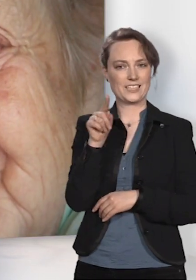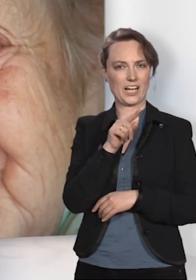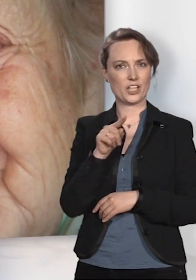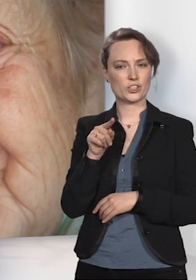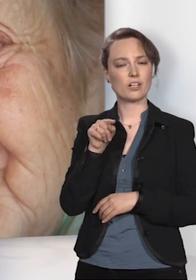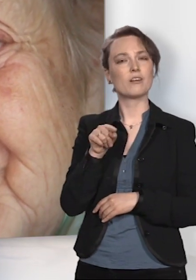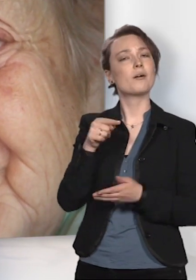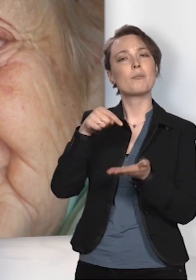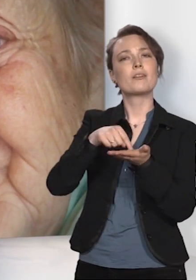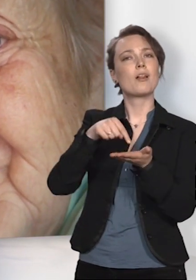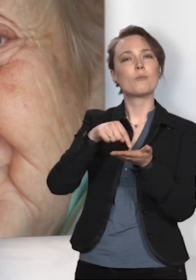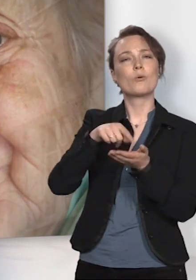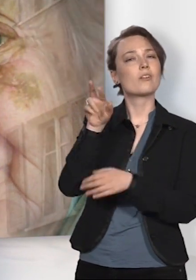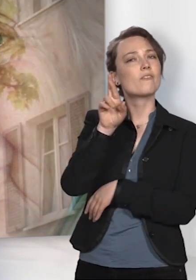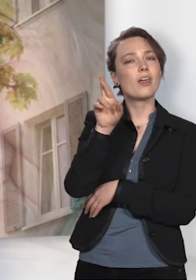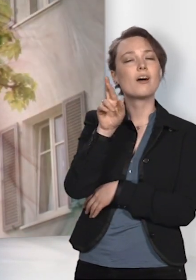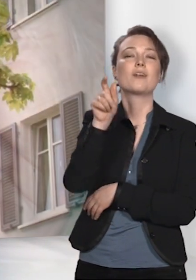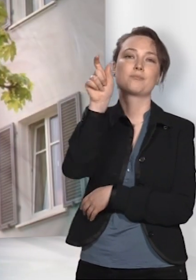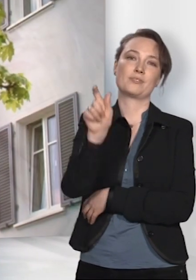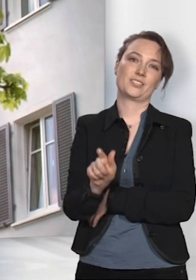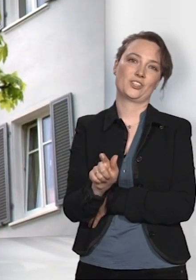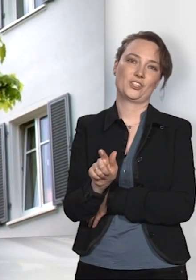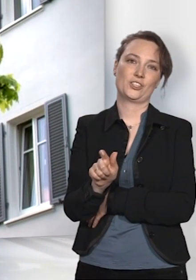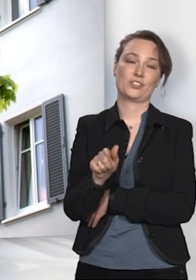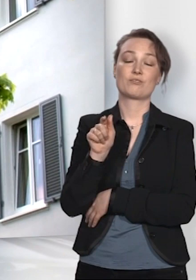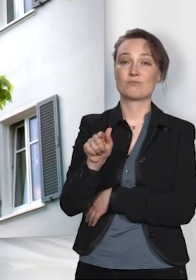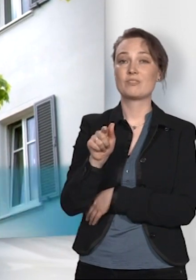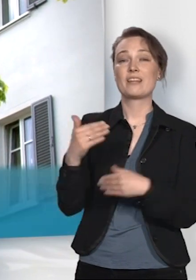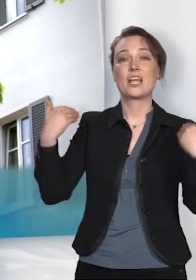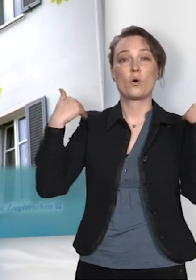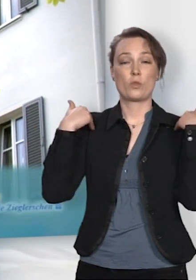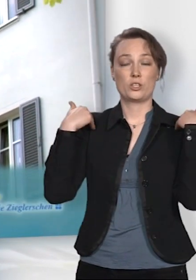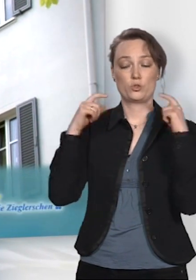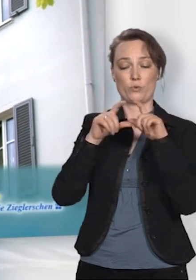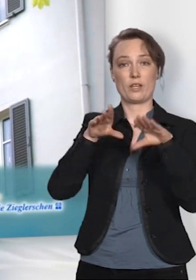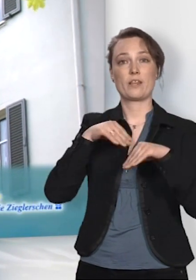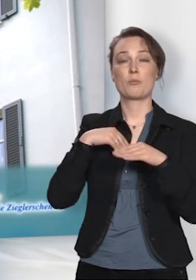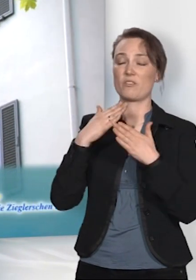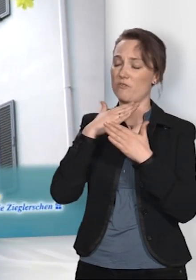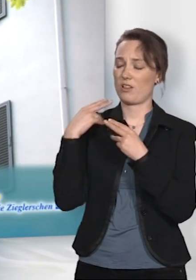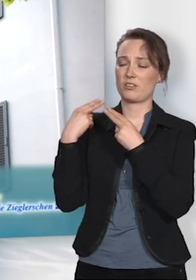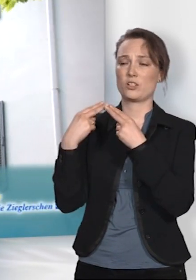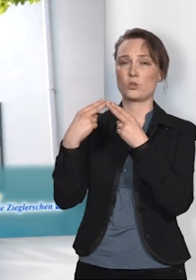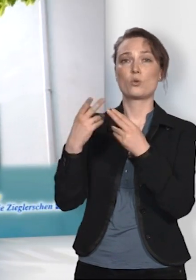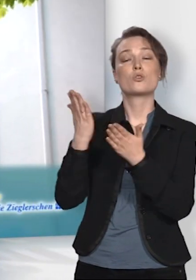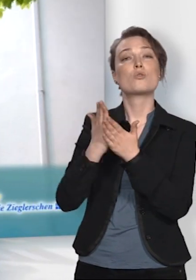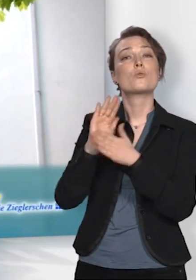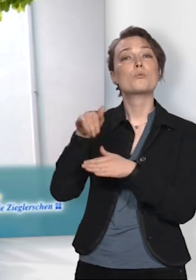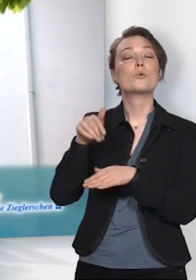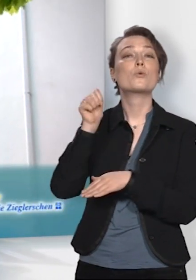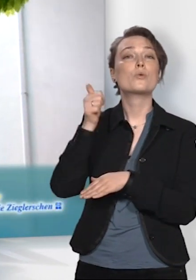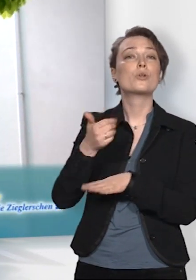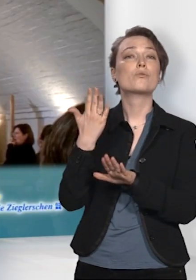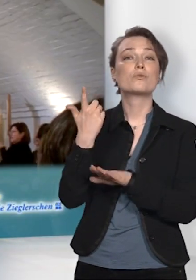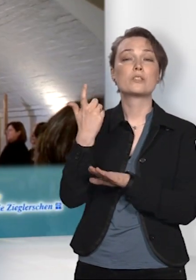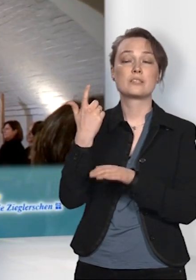Bei den Zieglerschen steht der Mensch im Mittelpunkt. Das traditionsreiche diakonische Unternehmen besteht bereits seit mehr als